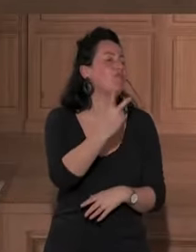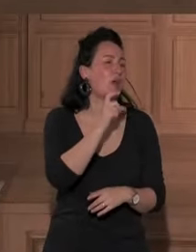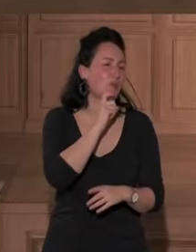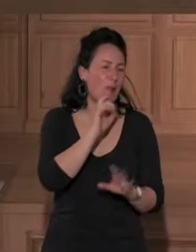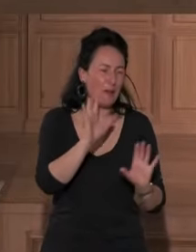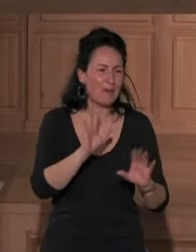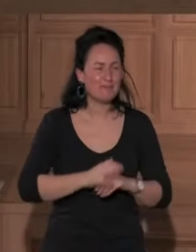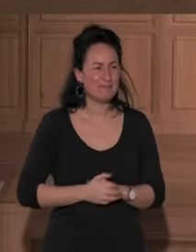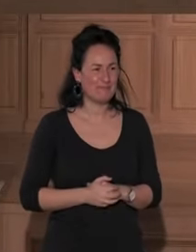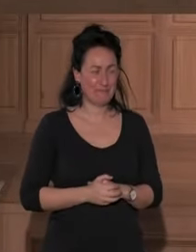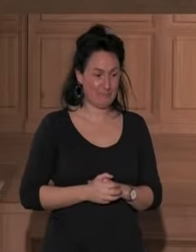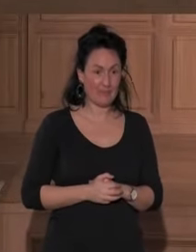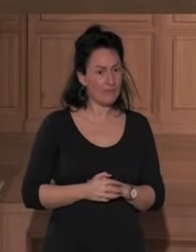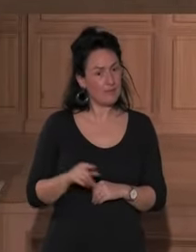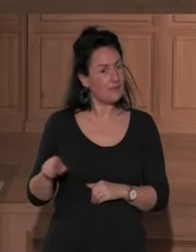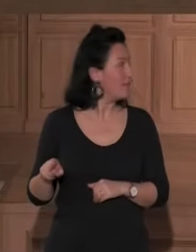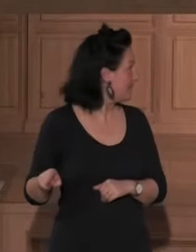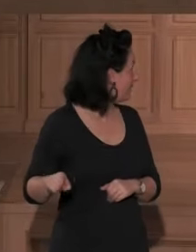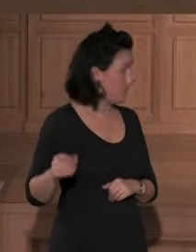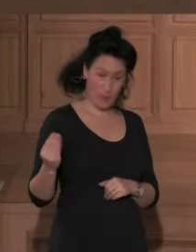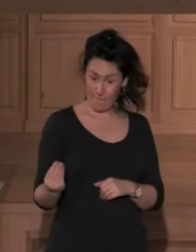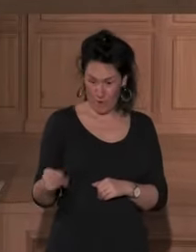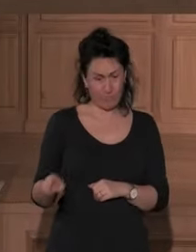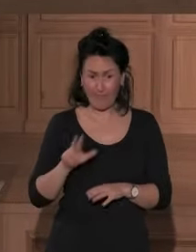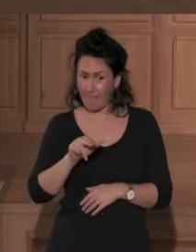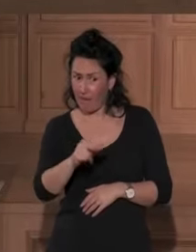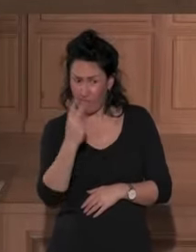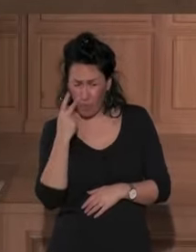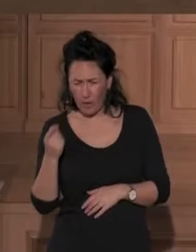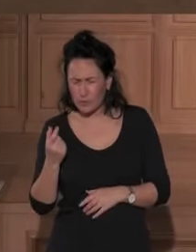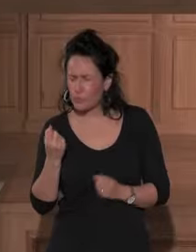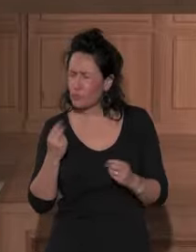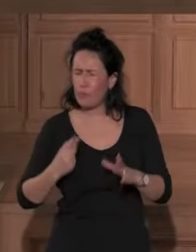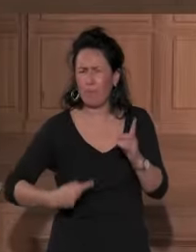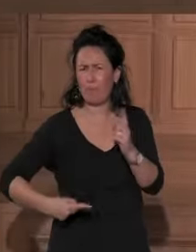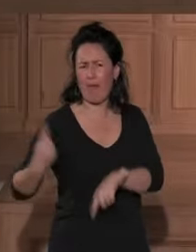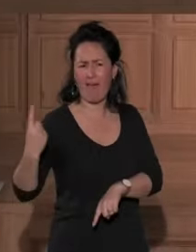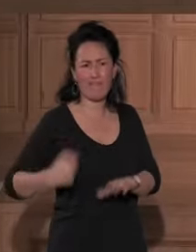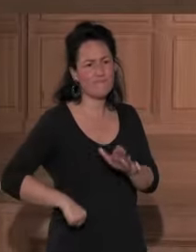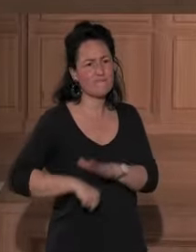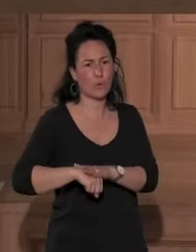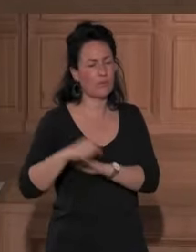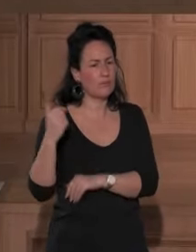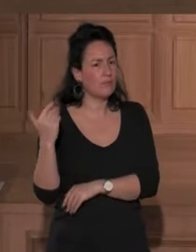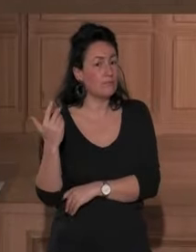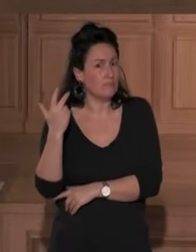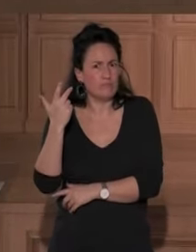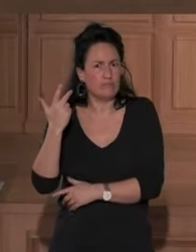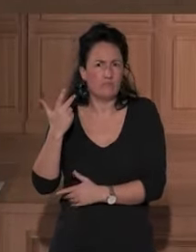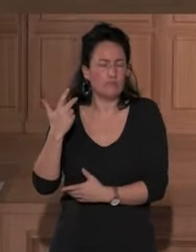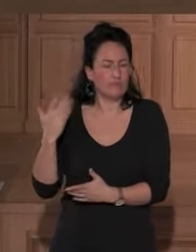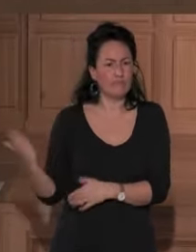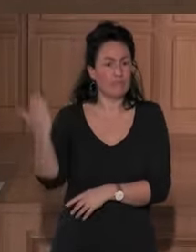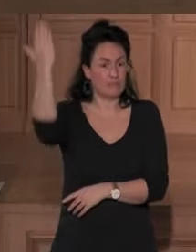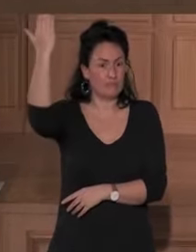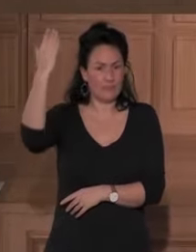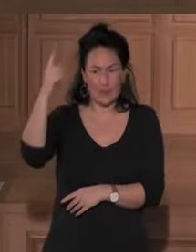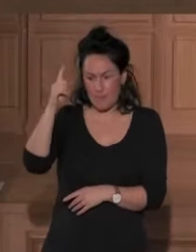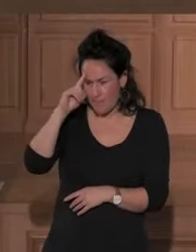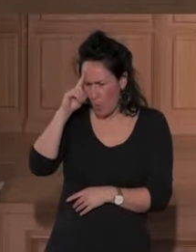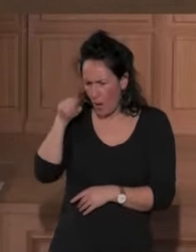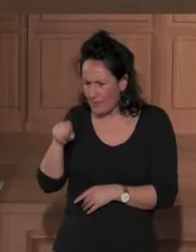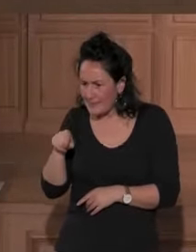pas. Vous verrez, ça va être un footballeur. Un grand footballeur. Ouais. Pourquoi ? Parce que quand ils perçoivent aussi quelque chose, ils peuvent développer un